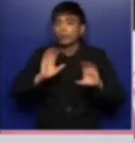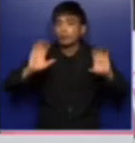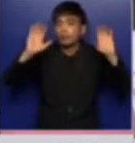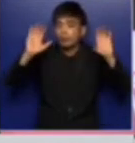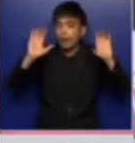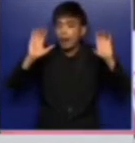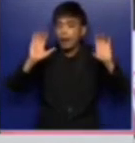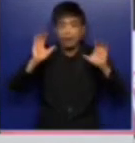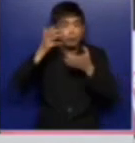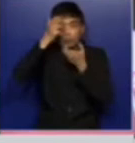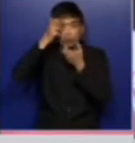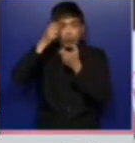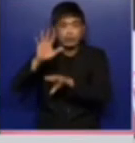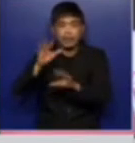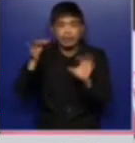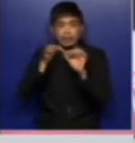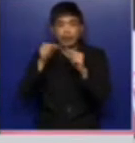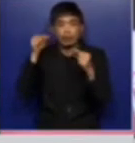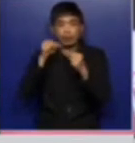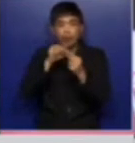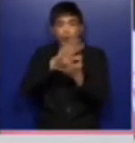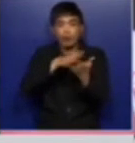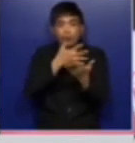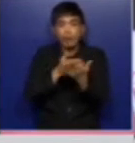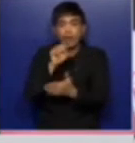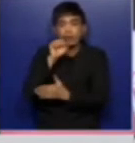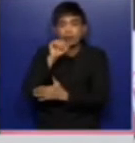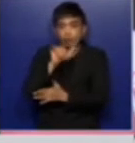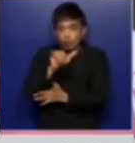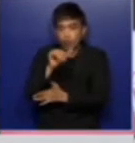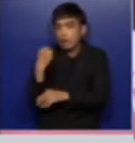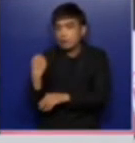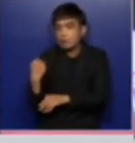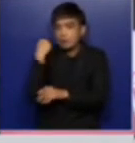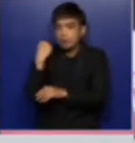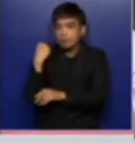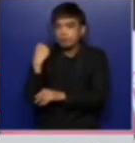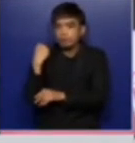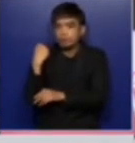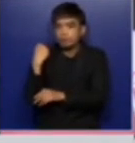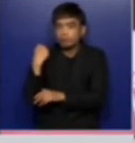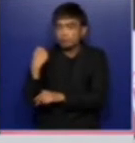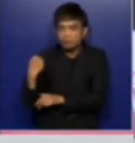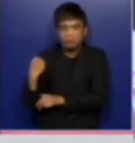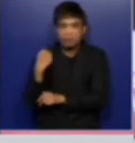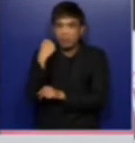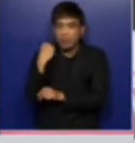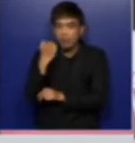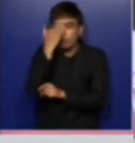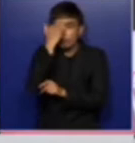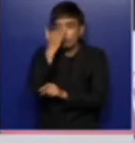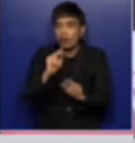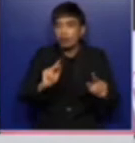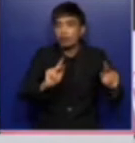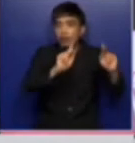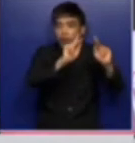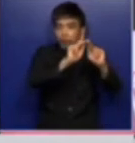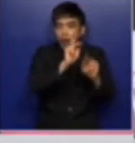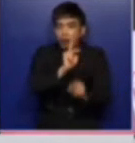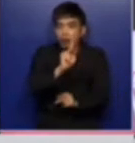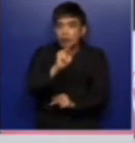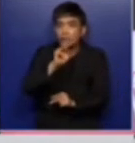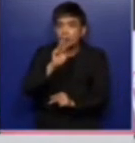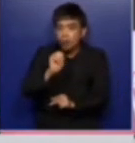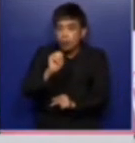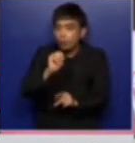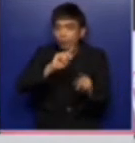ยุทธศาสตร์ที่เข้มข้นผมใช้คำว่าเข้มข้นที่ทุกกระทรวงทบวงกรมคว